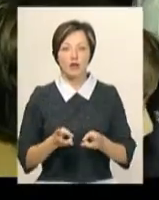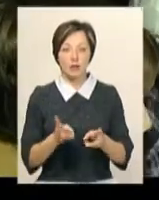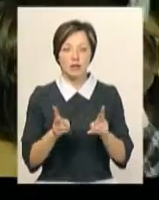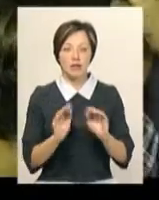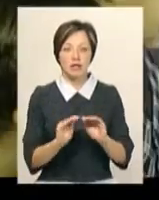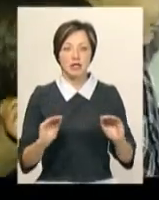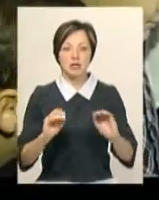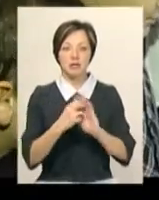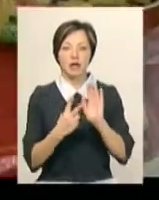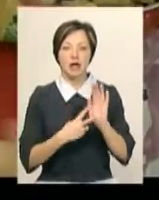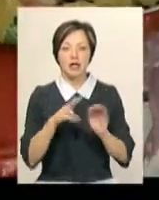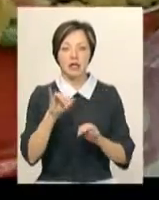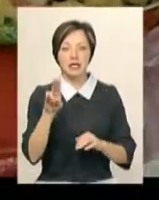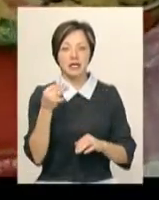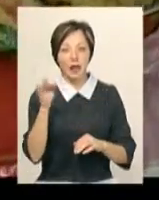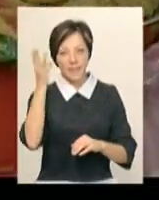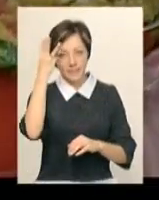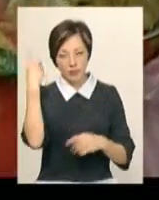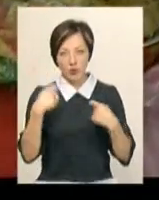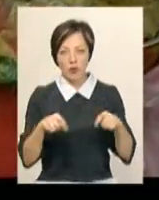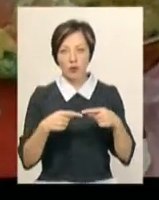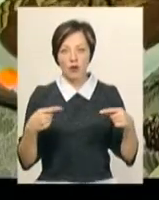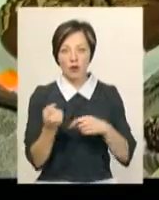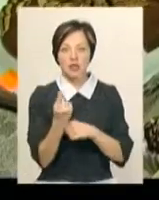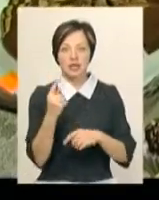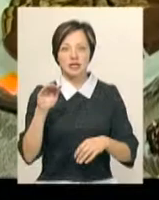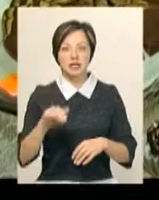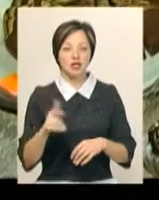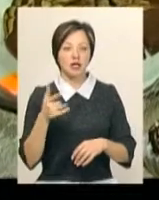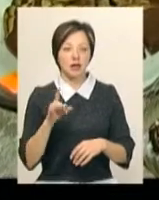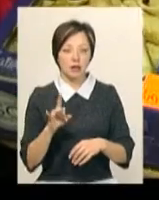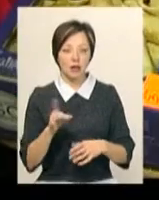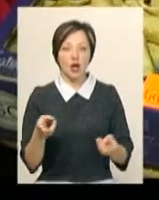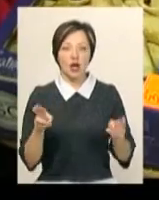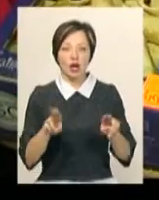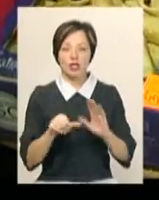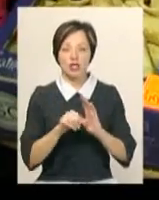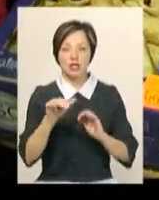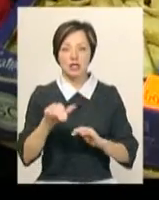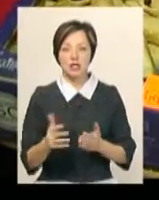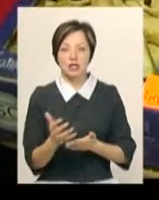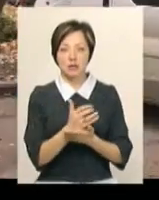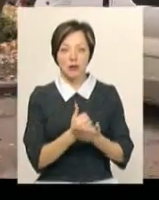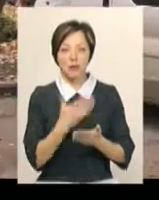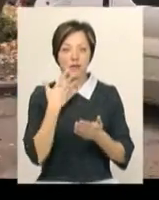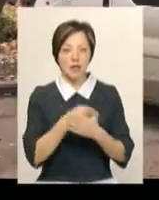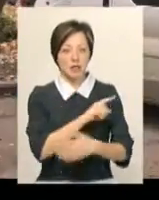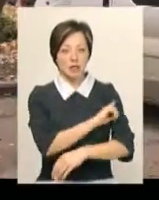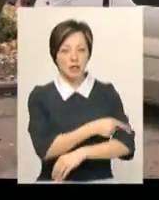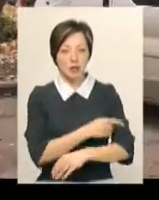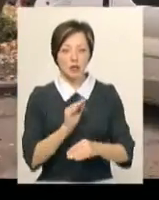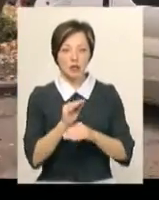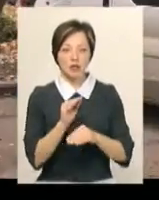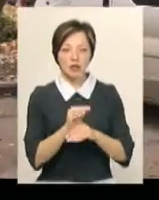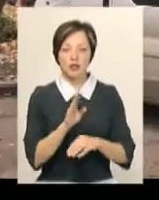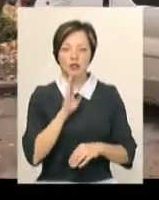учні 17-го ліцею, що у Хмельницькому, продали товар на 11 тисяч гривень. Решту 6 тисяч зібрали власними силами, додає